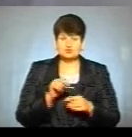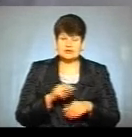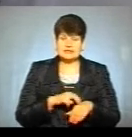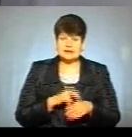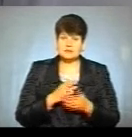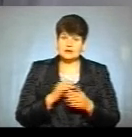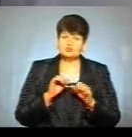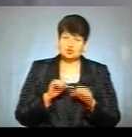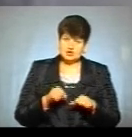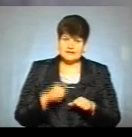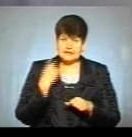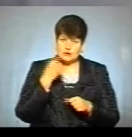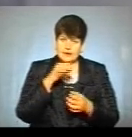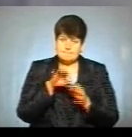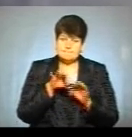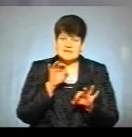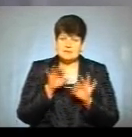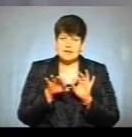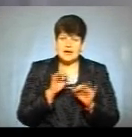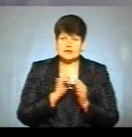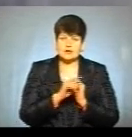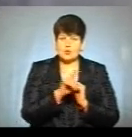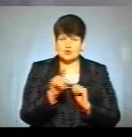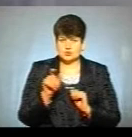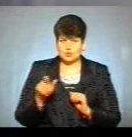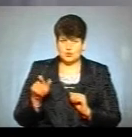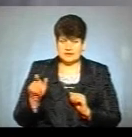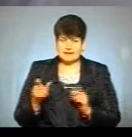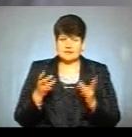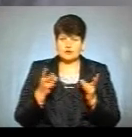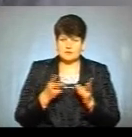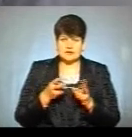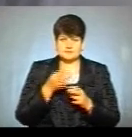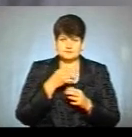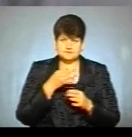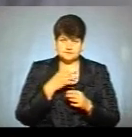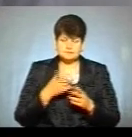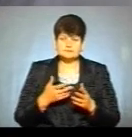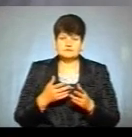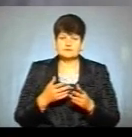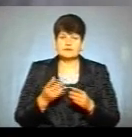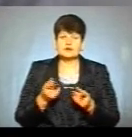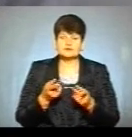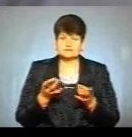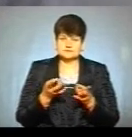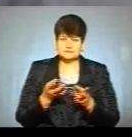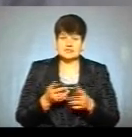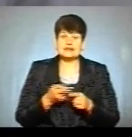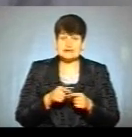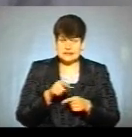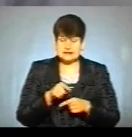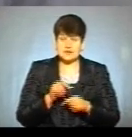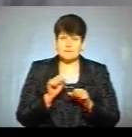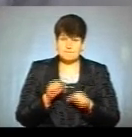мають можливість індивідуально підбирати до кожної людини необхідний лікарський засіб, необхідні інгредієнти. І цим